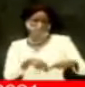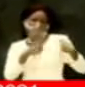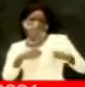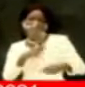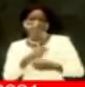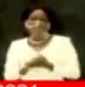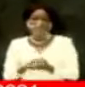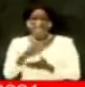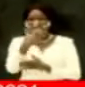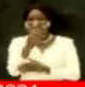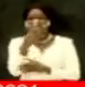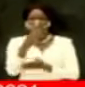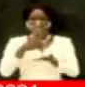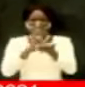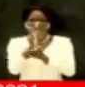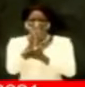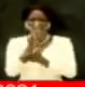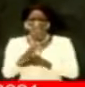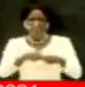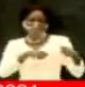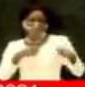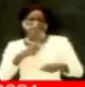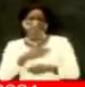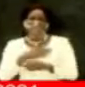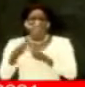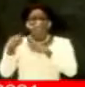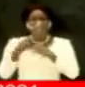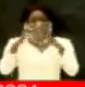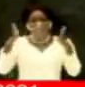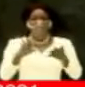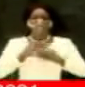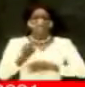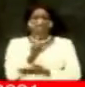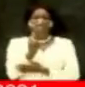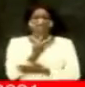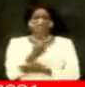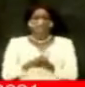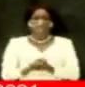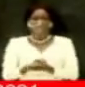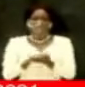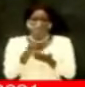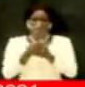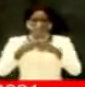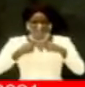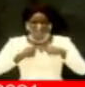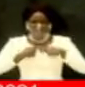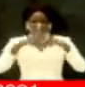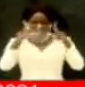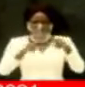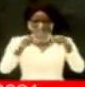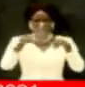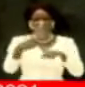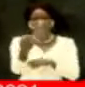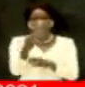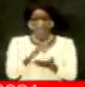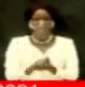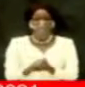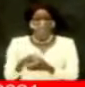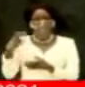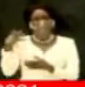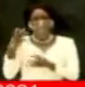the right to life udindo wa ukulu undife eni ngati nzika za dziko boma